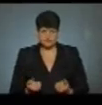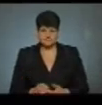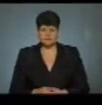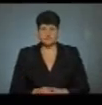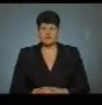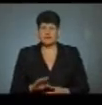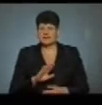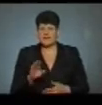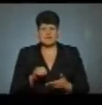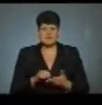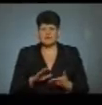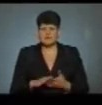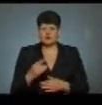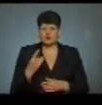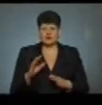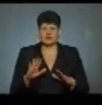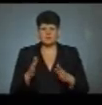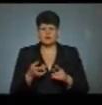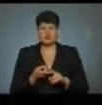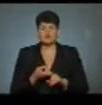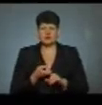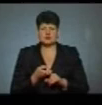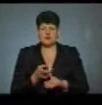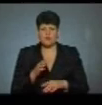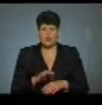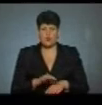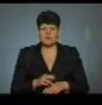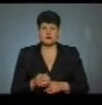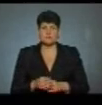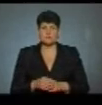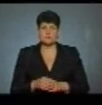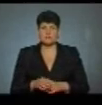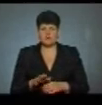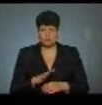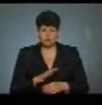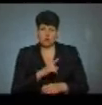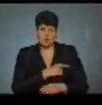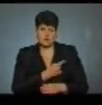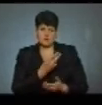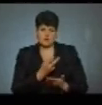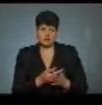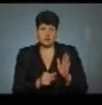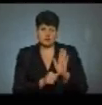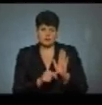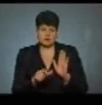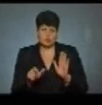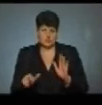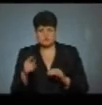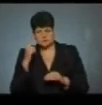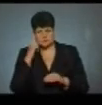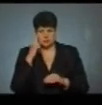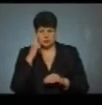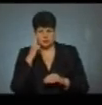зареєстровано жодного випадку з приводу захворювання COVID-19. Було госпіталізовано 6 пацієнтів з підозрою